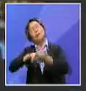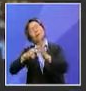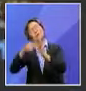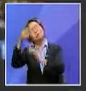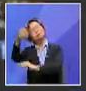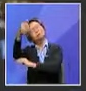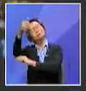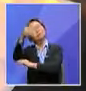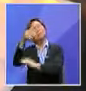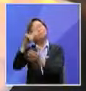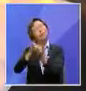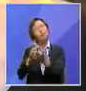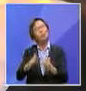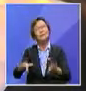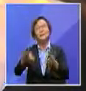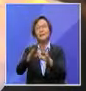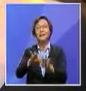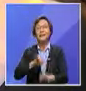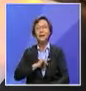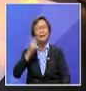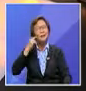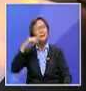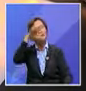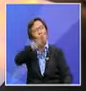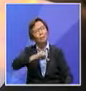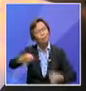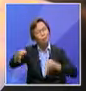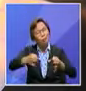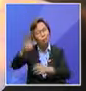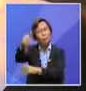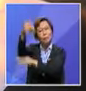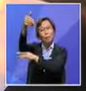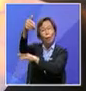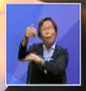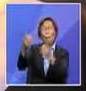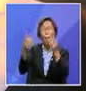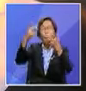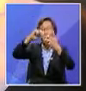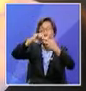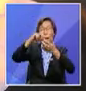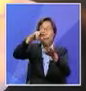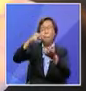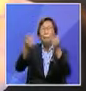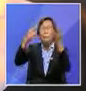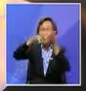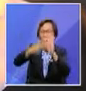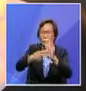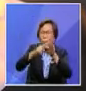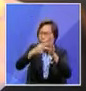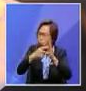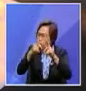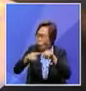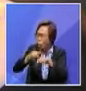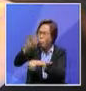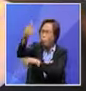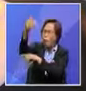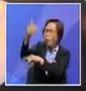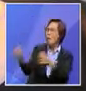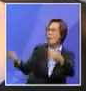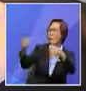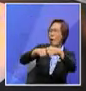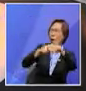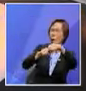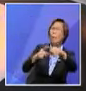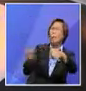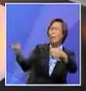itu juga penting. Kalau kita lihat tafsiran kepada Jalur Gemilang itu juga membawa banyak makna, banyak pengertian. Jadi perihal kepada